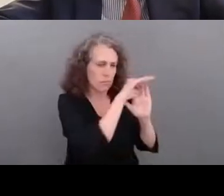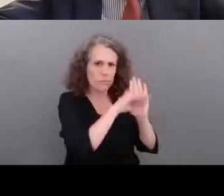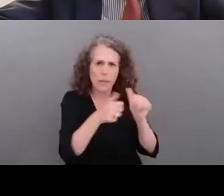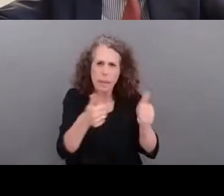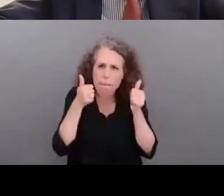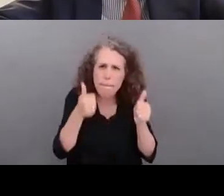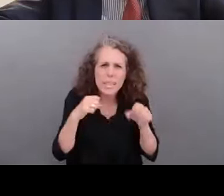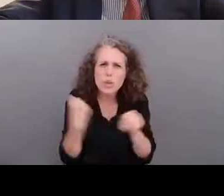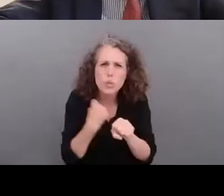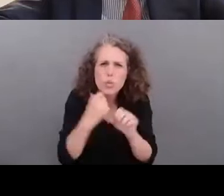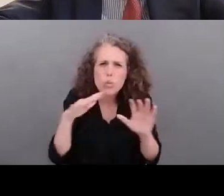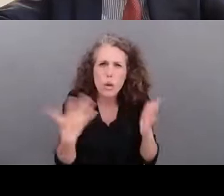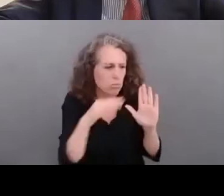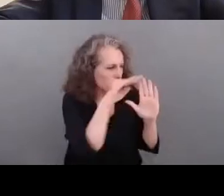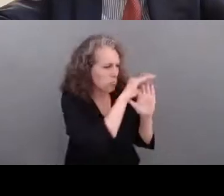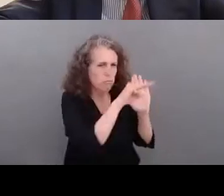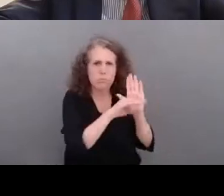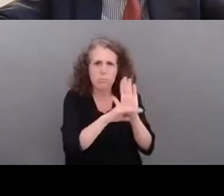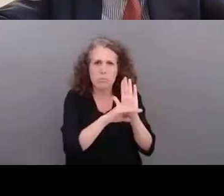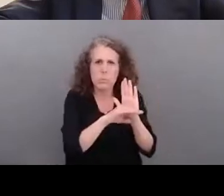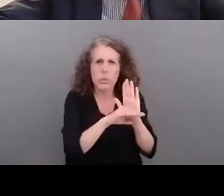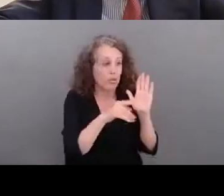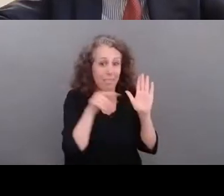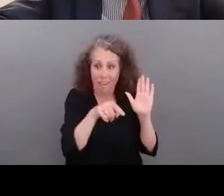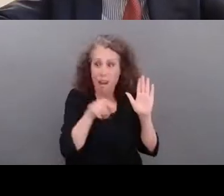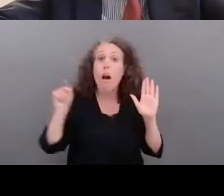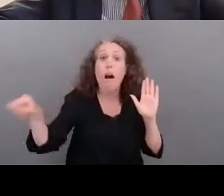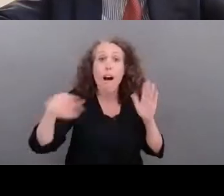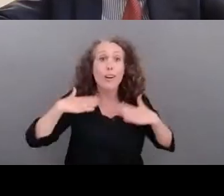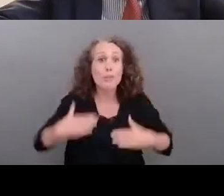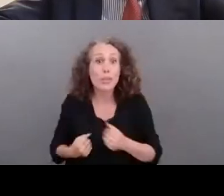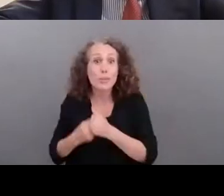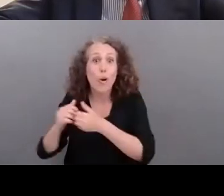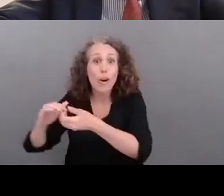bonnes pratiques pour les agences humanitaires pour les permettre